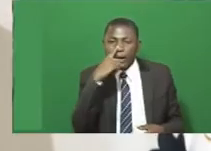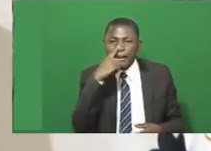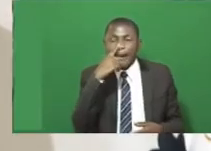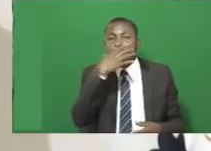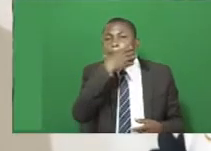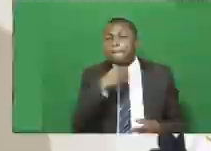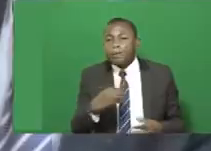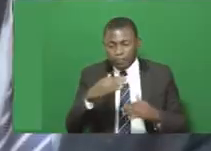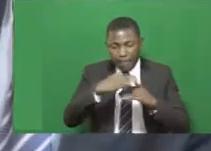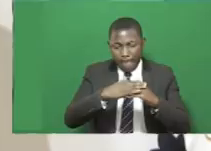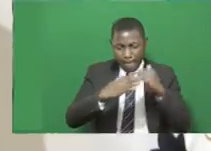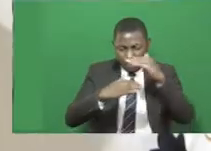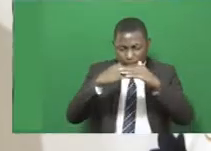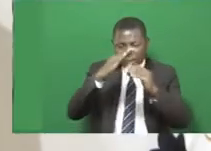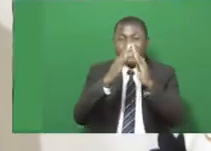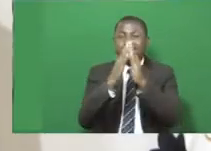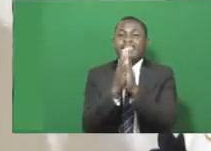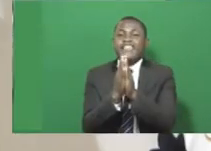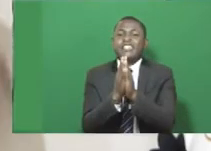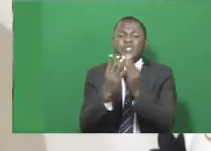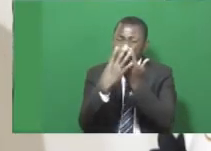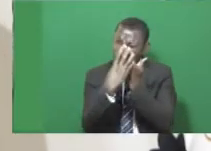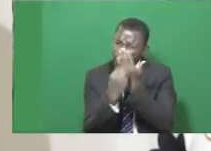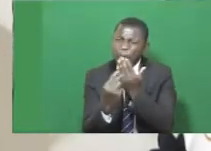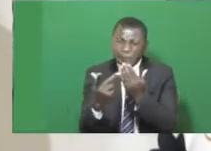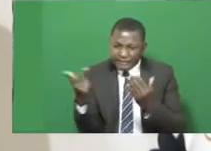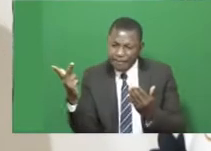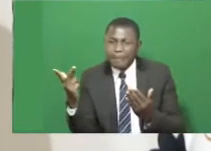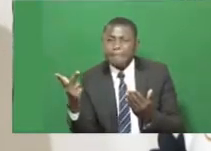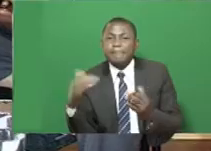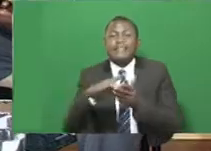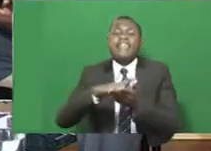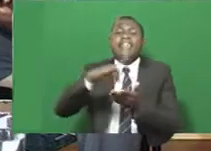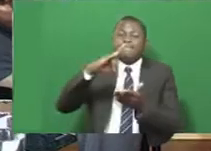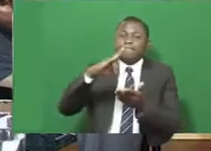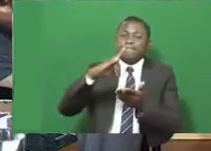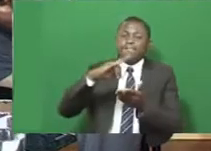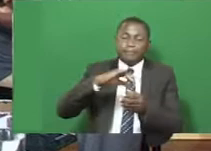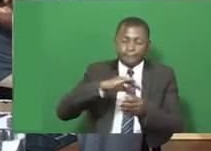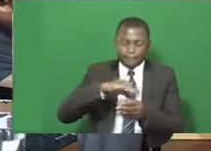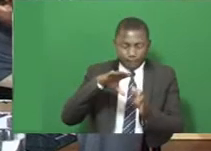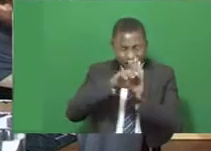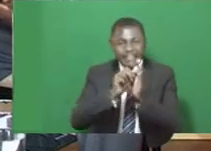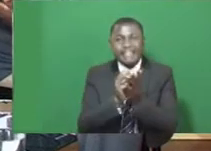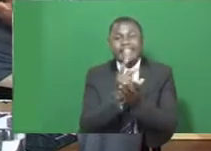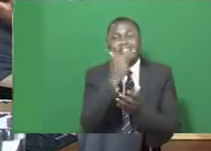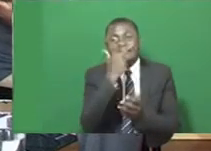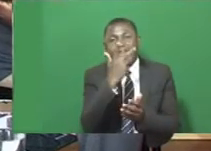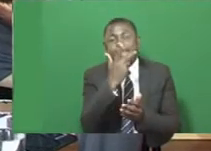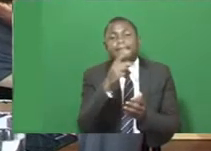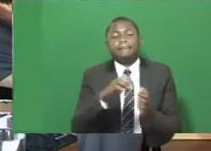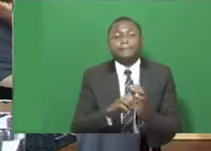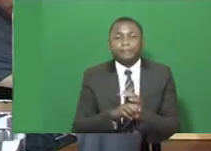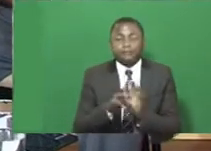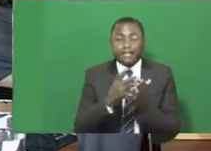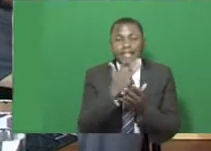kwa sanctuary yepano pasi, Moses akanza avake yakafanana neiri kudenga. Ne furniture yacho yese verengai pavhesi ya